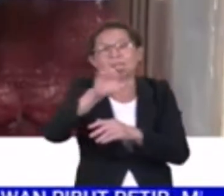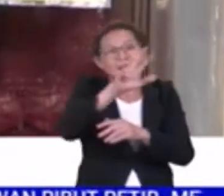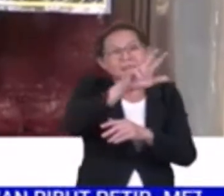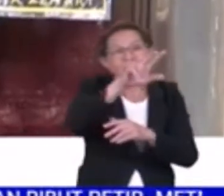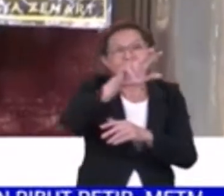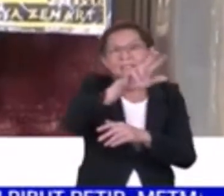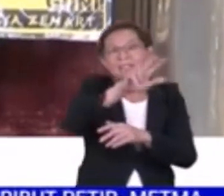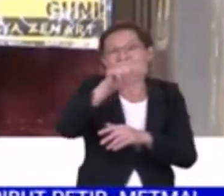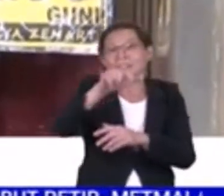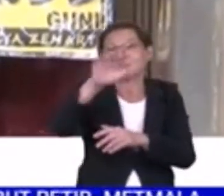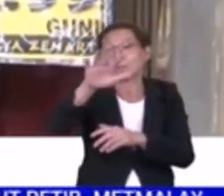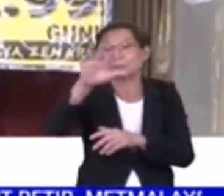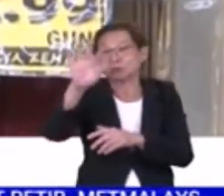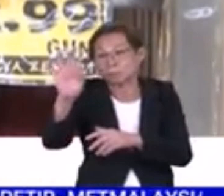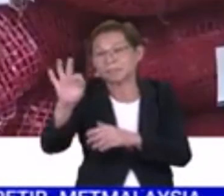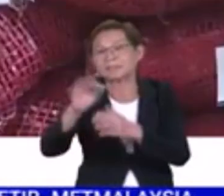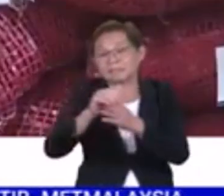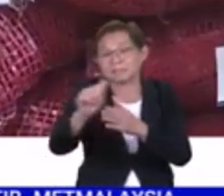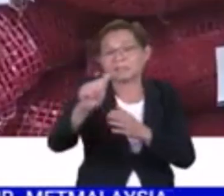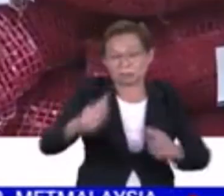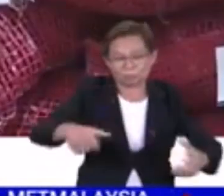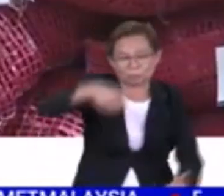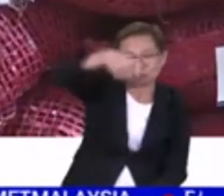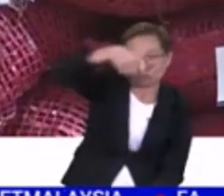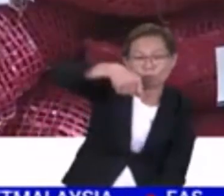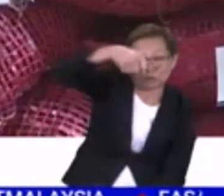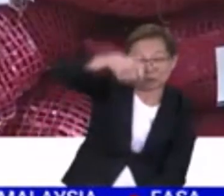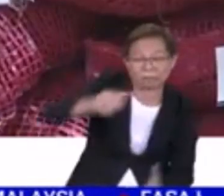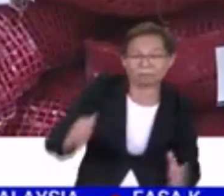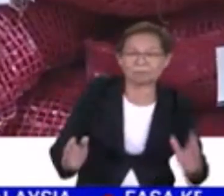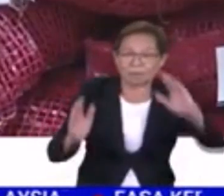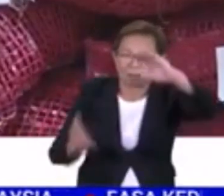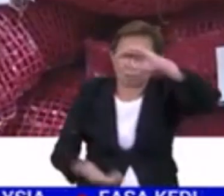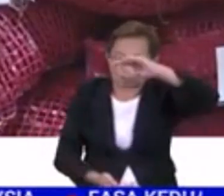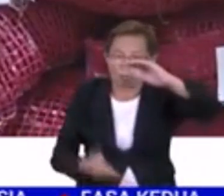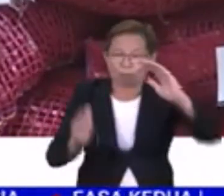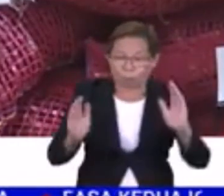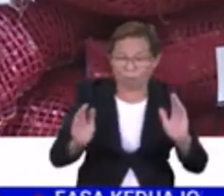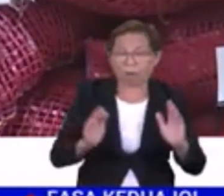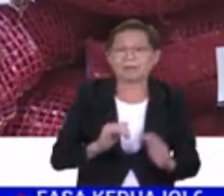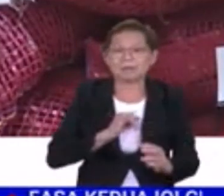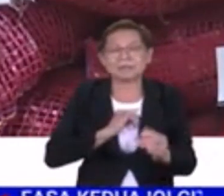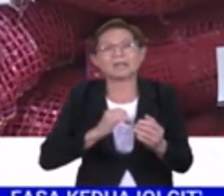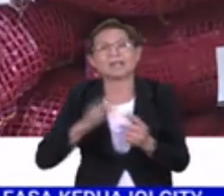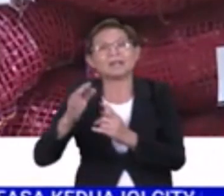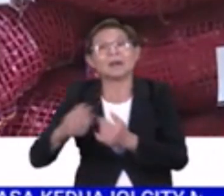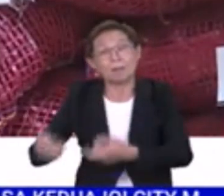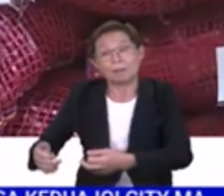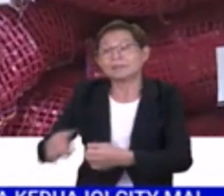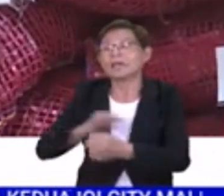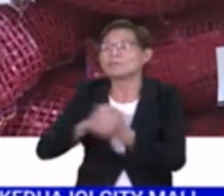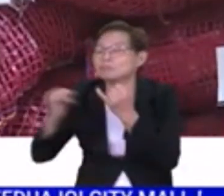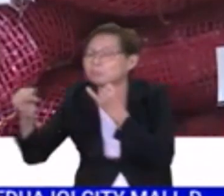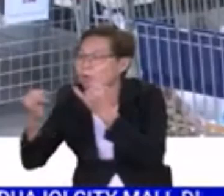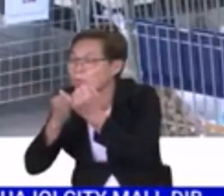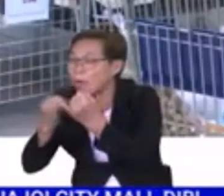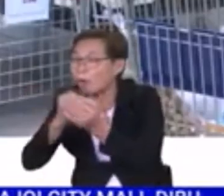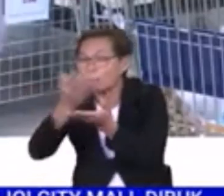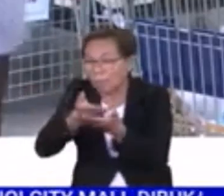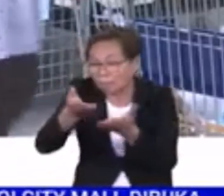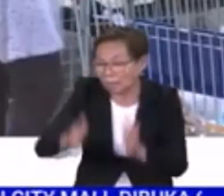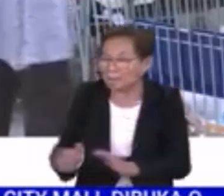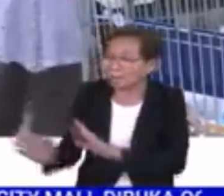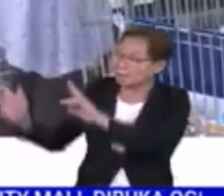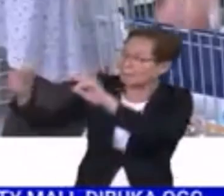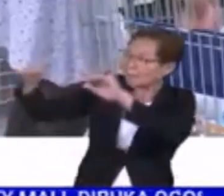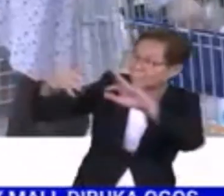RM3.59 seguni. Dan saya juga berkesempatan tadi menemu bual beberapa pelanggan yang